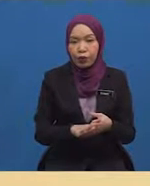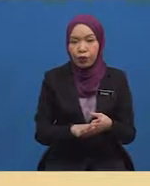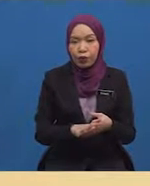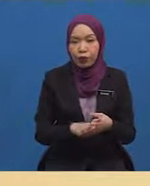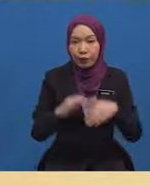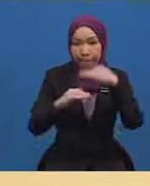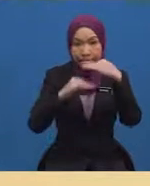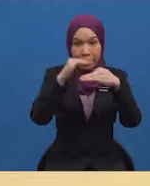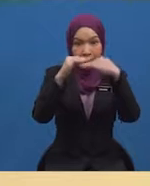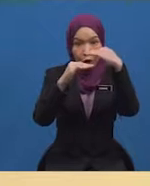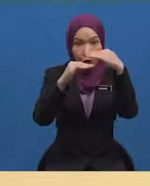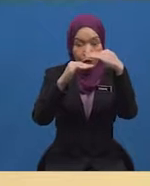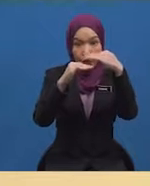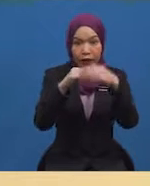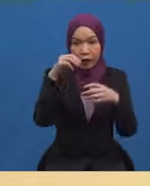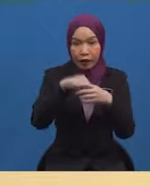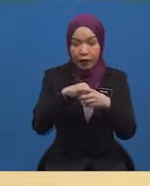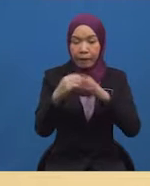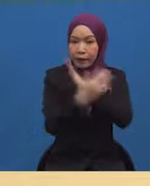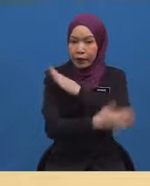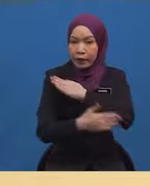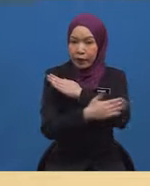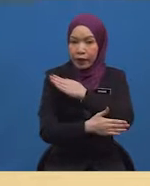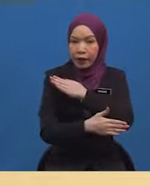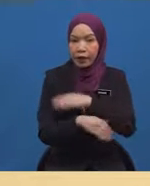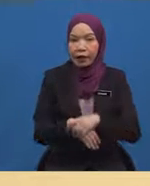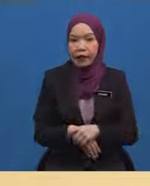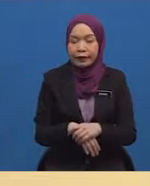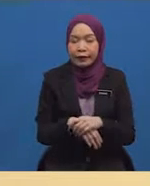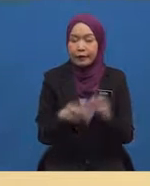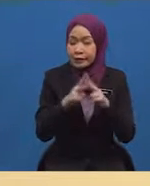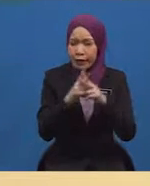pembangunan di dalam sesebuah negara juga memainkan peranan.